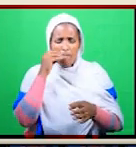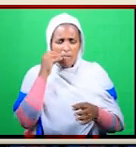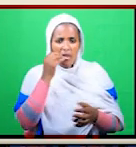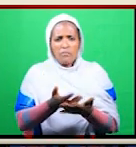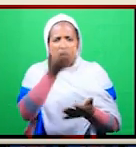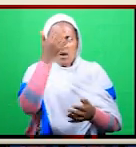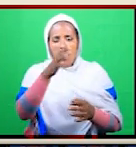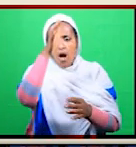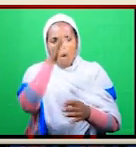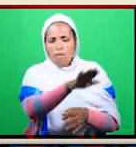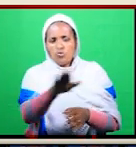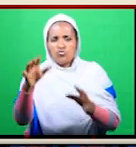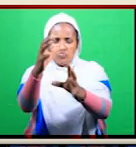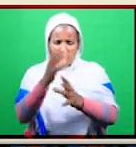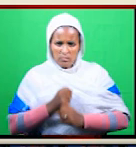ሌላው ምን አያለሁኝ?